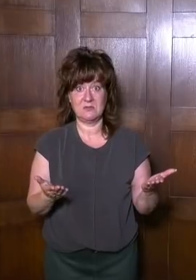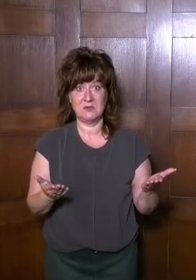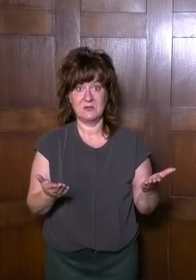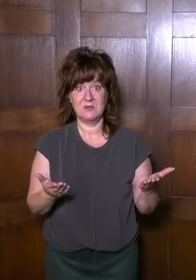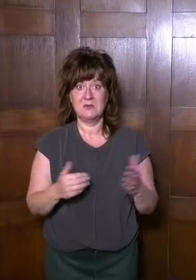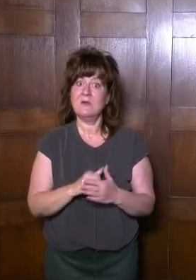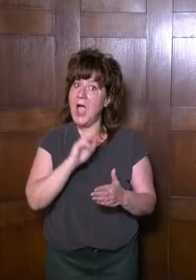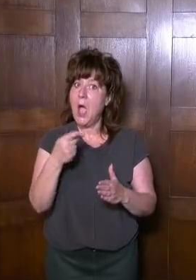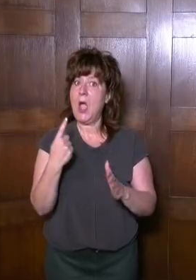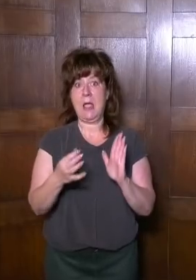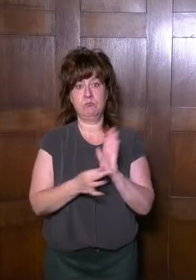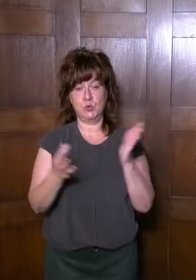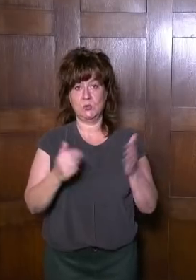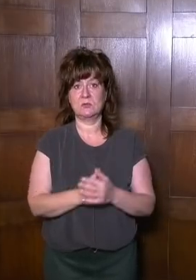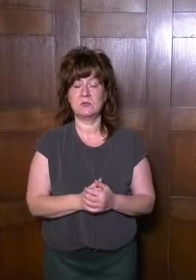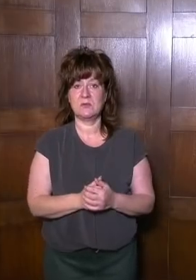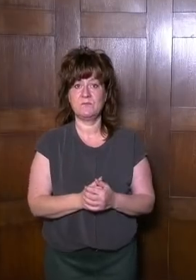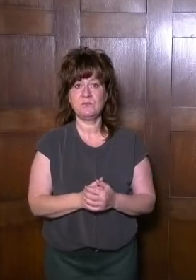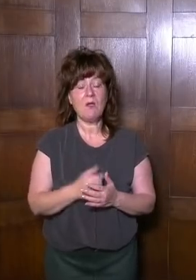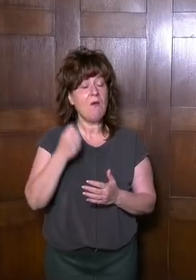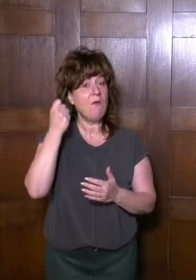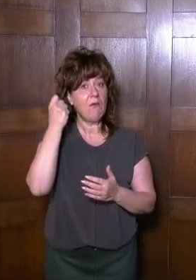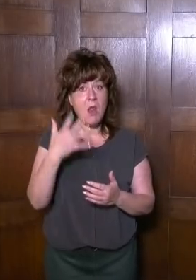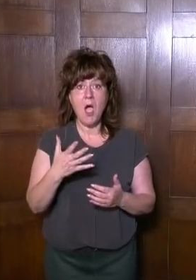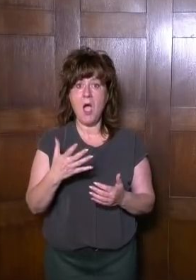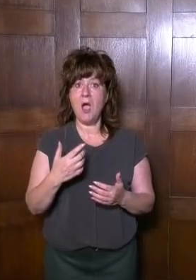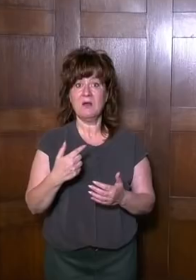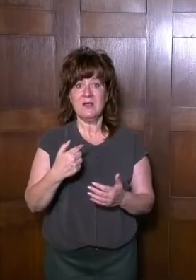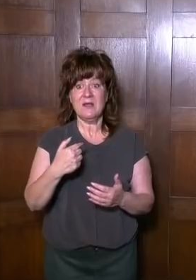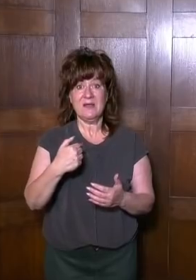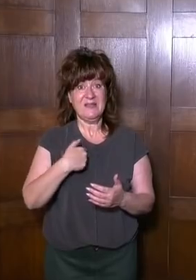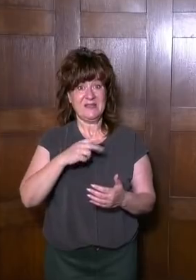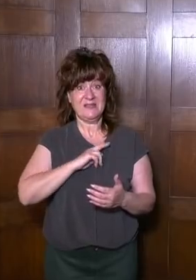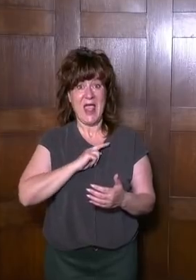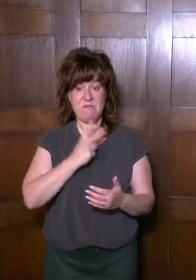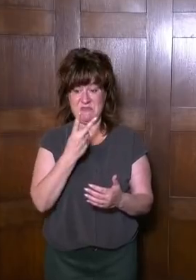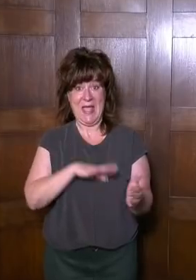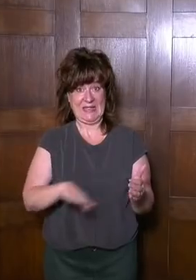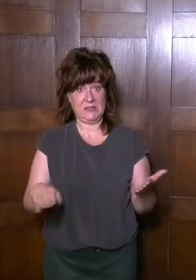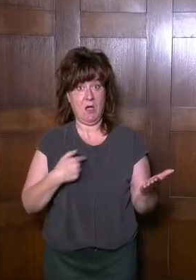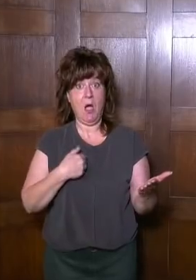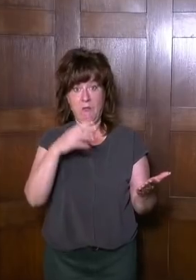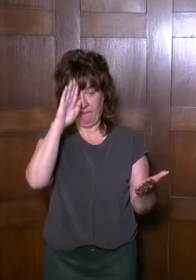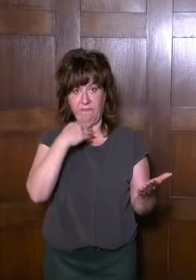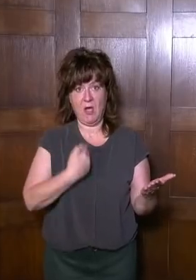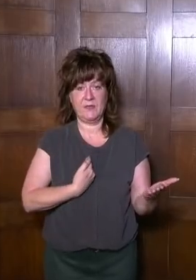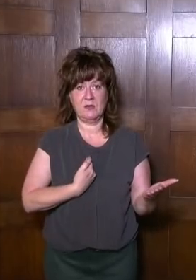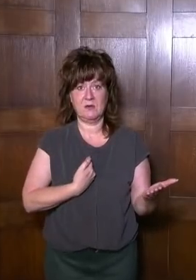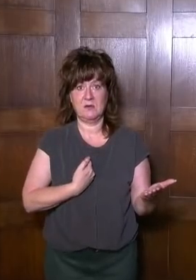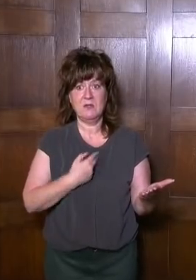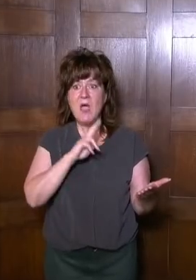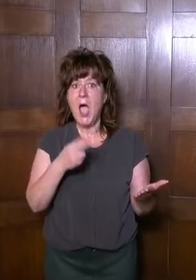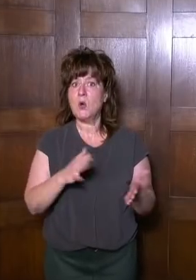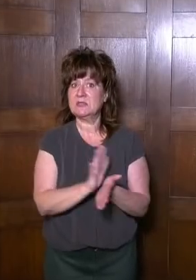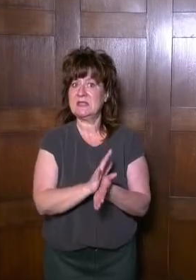Das ist auch ein Punkt. Und logischerweise bin ich auch Vater von zwei Kindern. Das ist auch eine sehr interessante